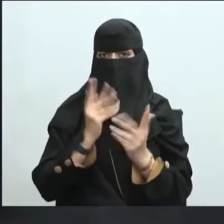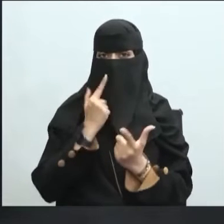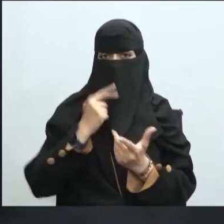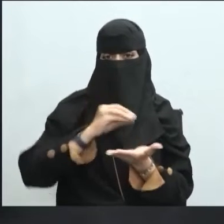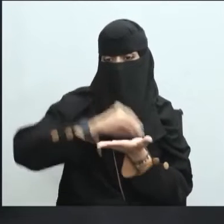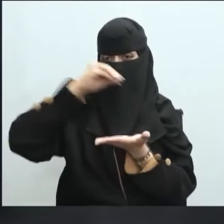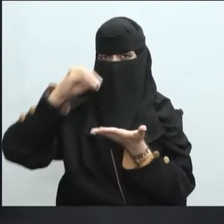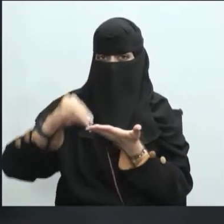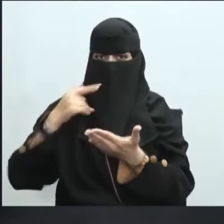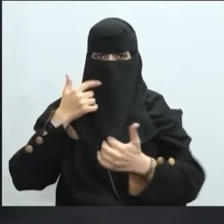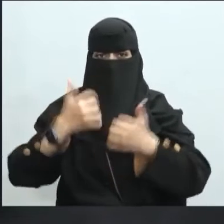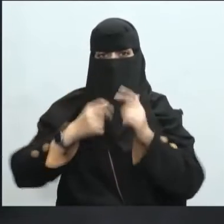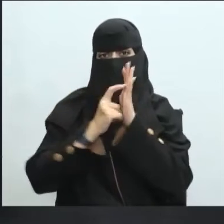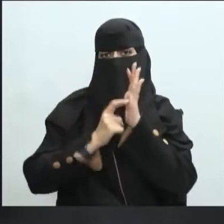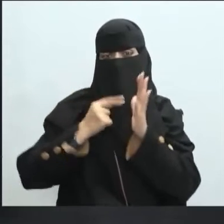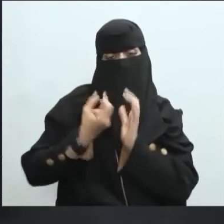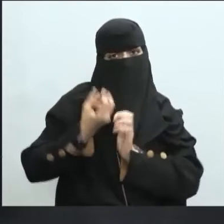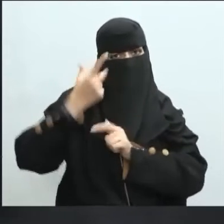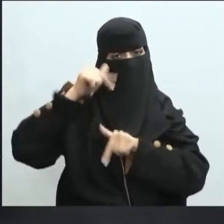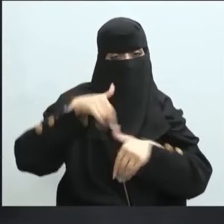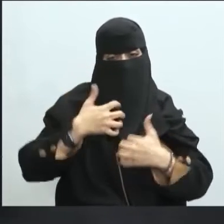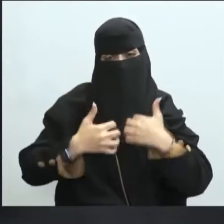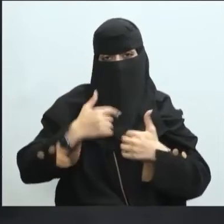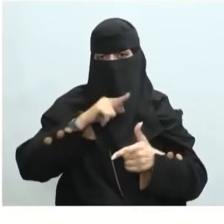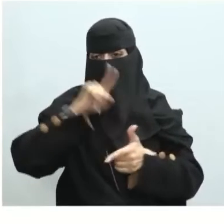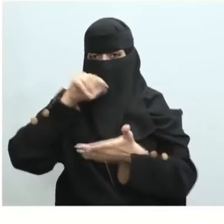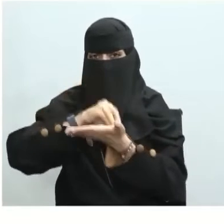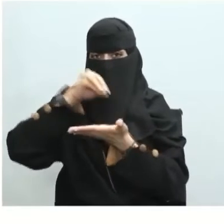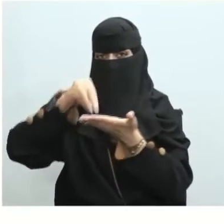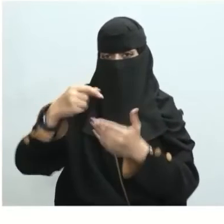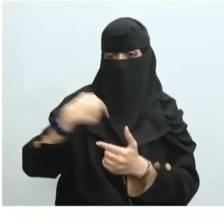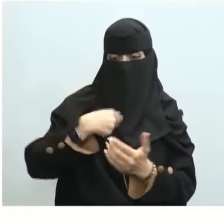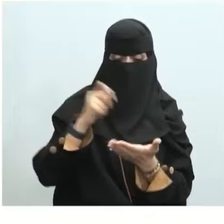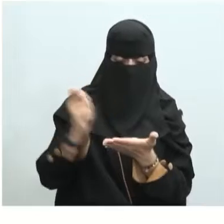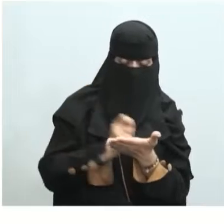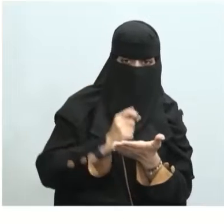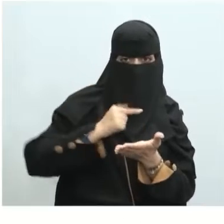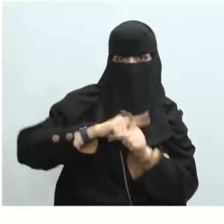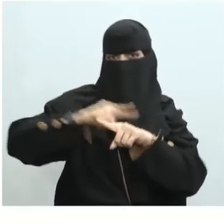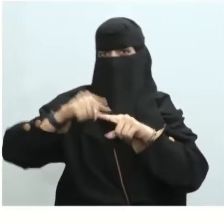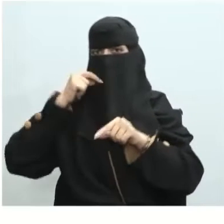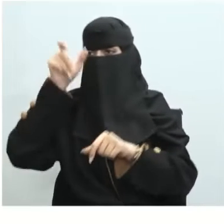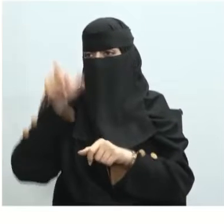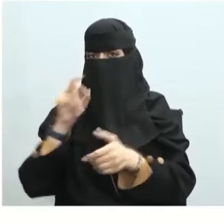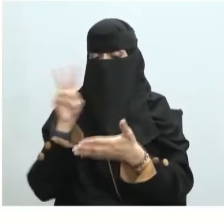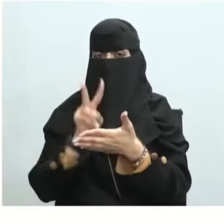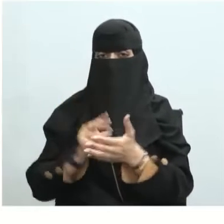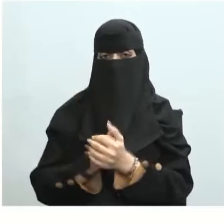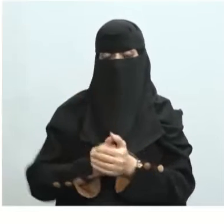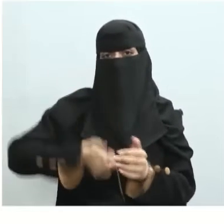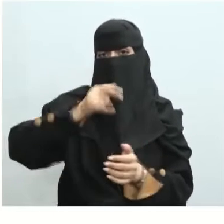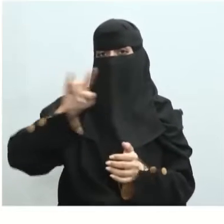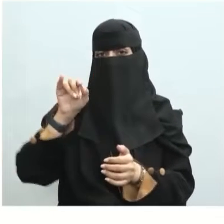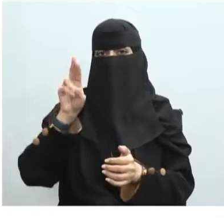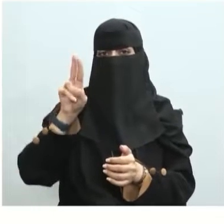ينقل هذه العناصر او هذه الافكار او عواطف الى فكر القارئ الاتساق الثقافي وهنا